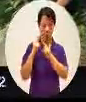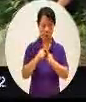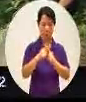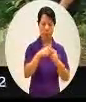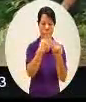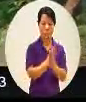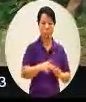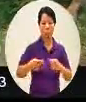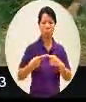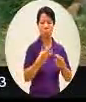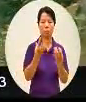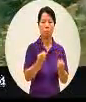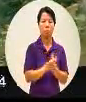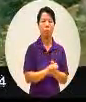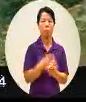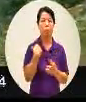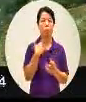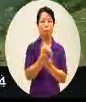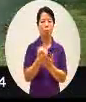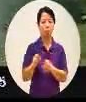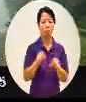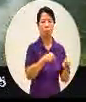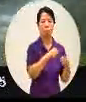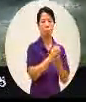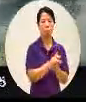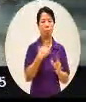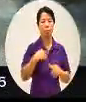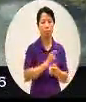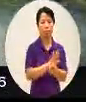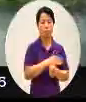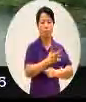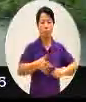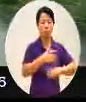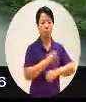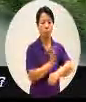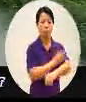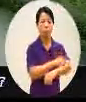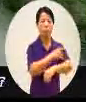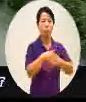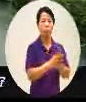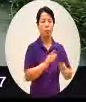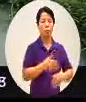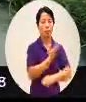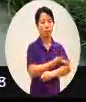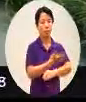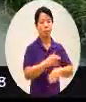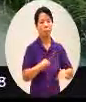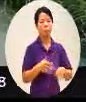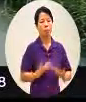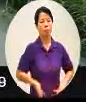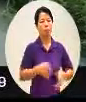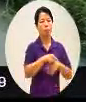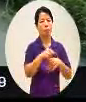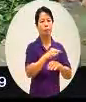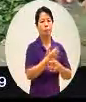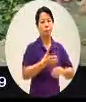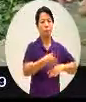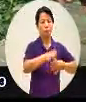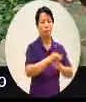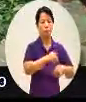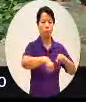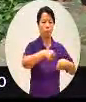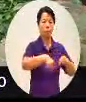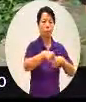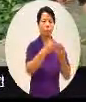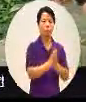迟不见下文。谢秋江里长表示，爱河源头如果能够做成休憩的提案，建造自行车道或是人行